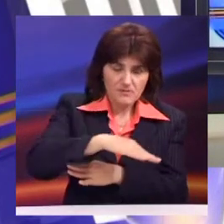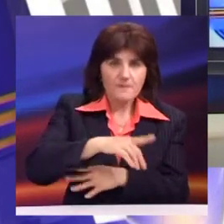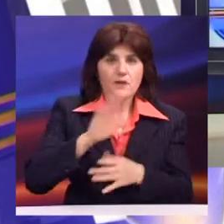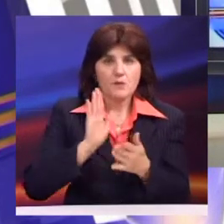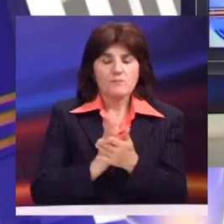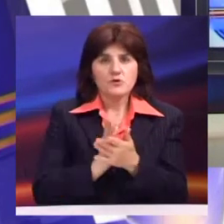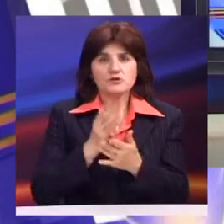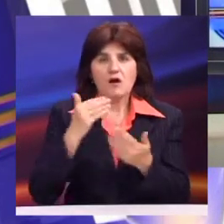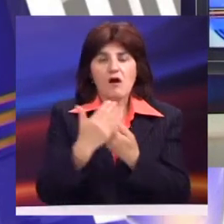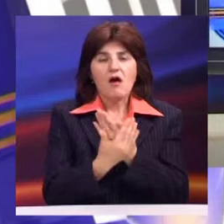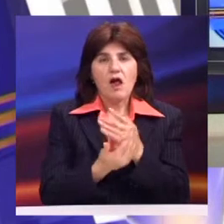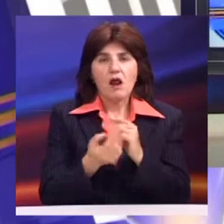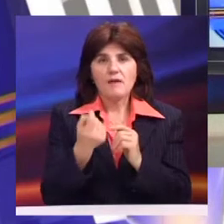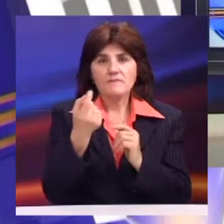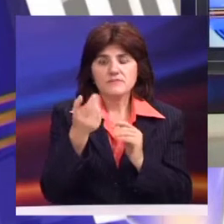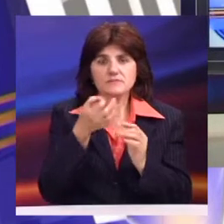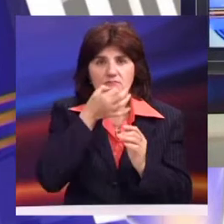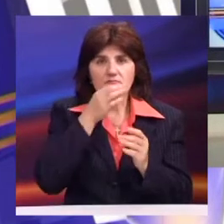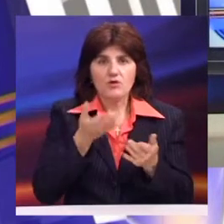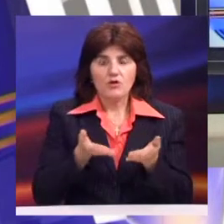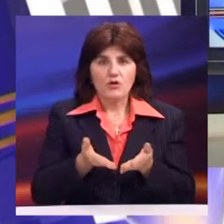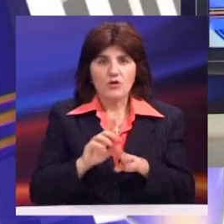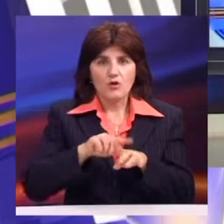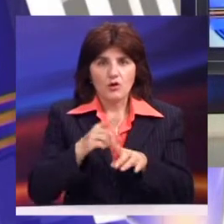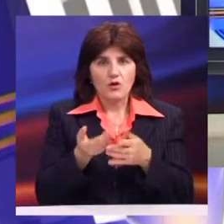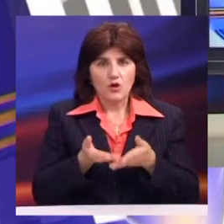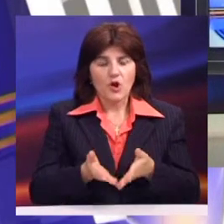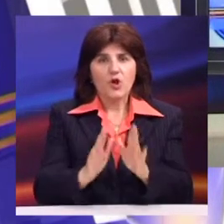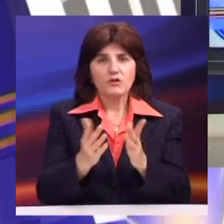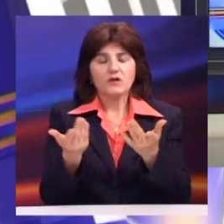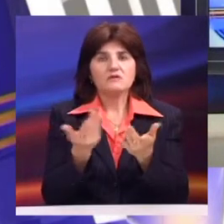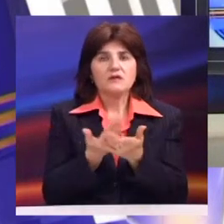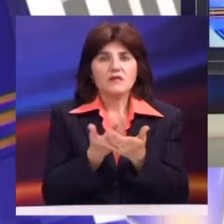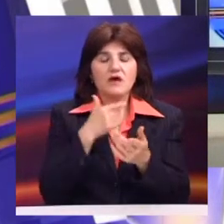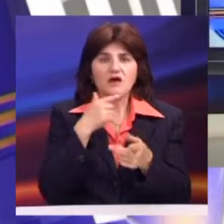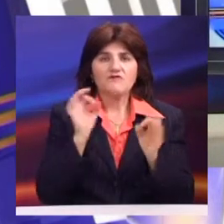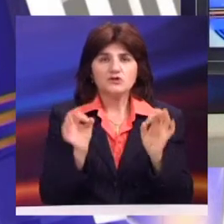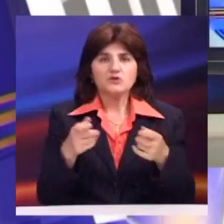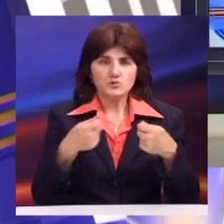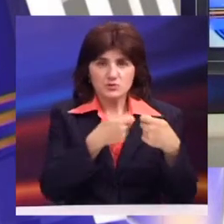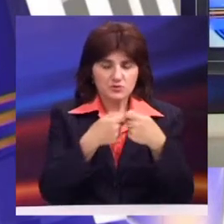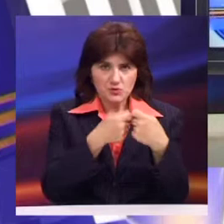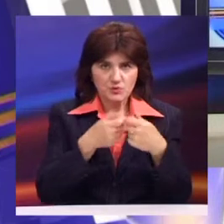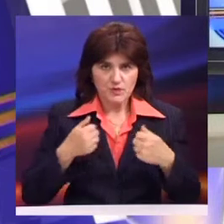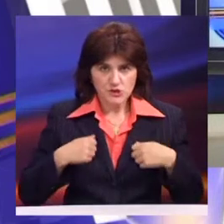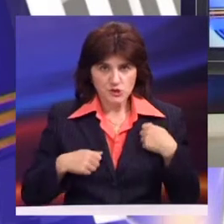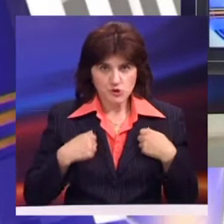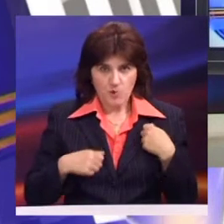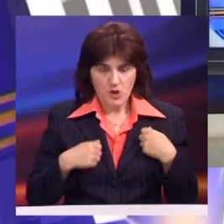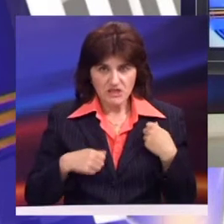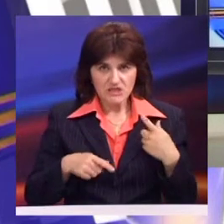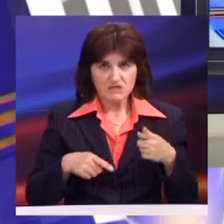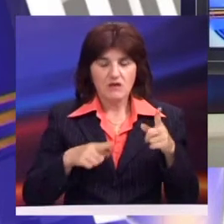iznad prosečni prinosi hlebnog zrna, rečeno je na danu polja strni žita u organizaciji Poljoprivredne stručne službe